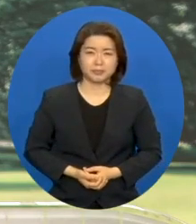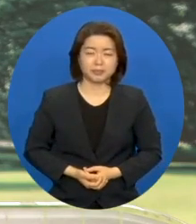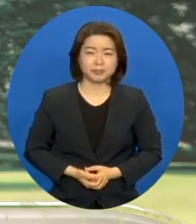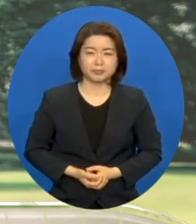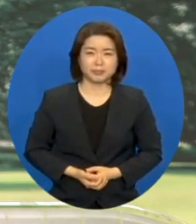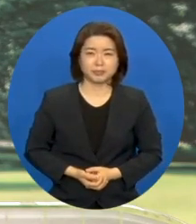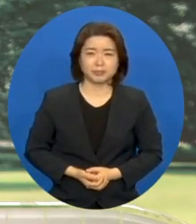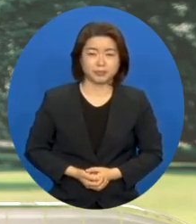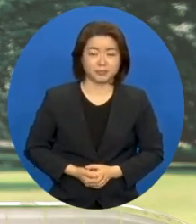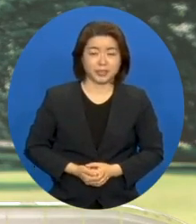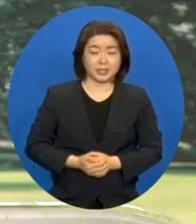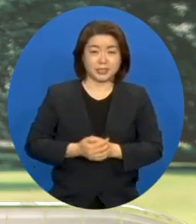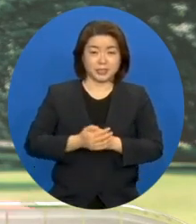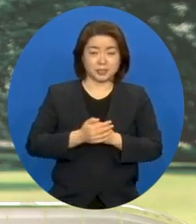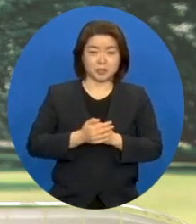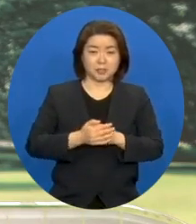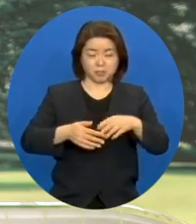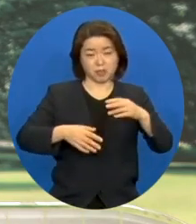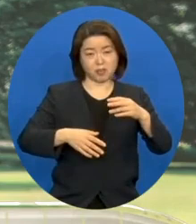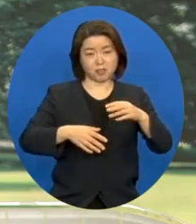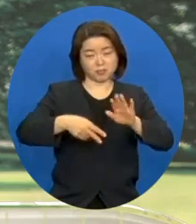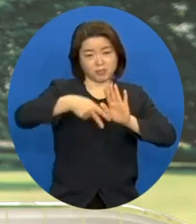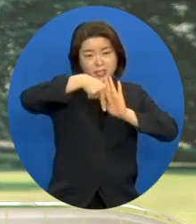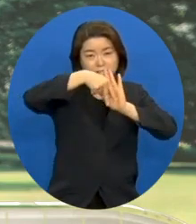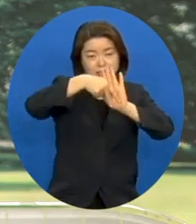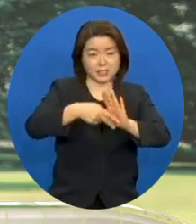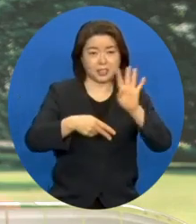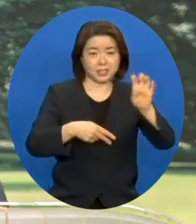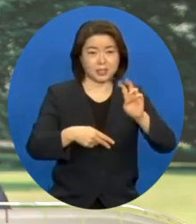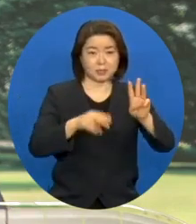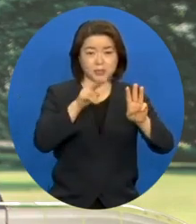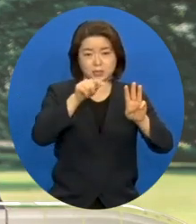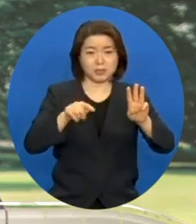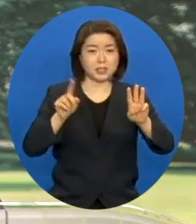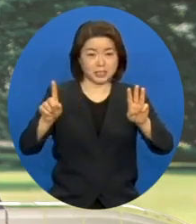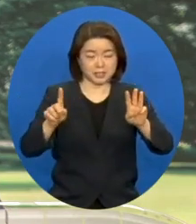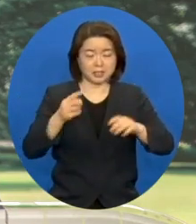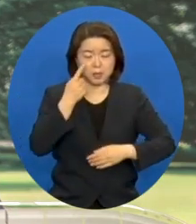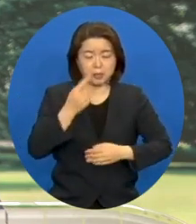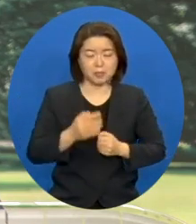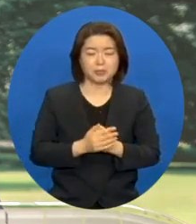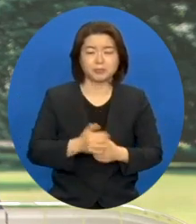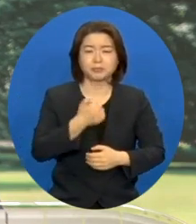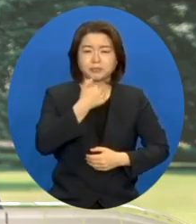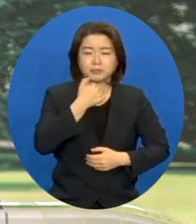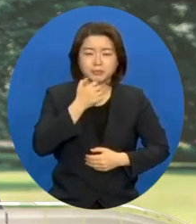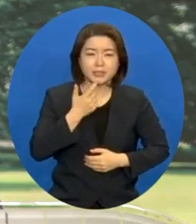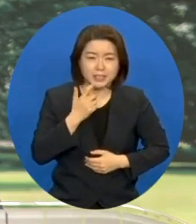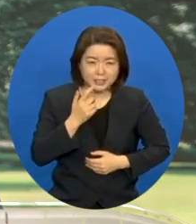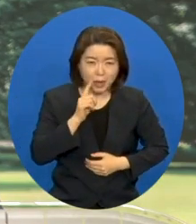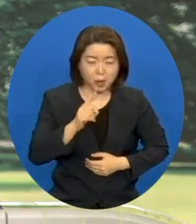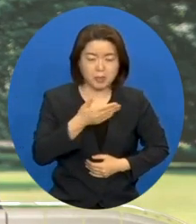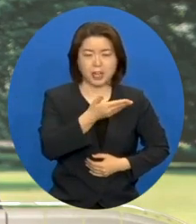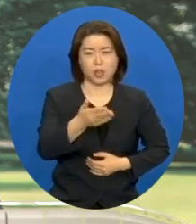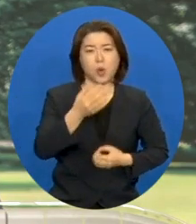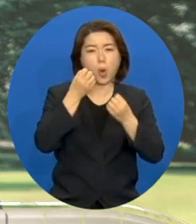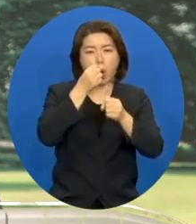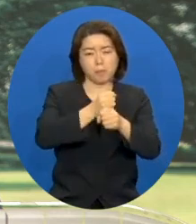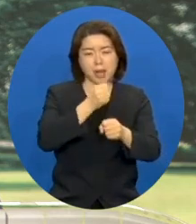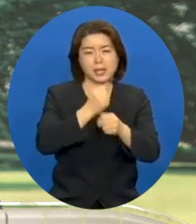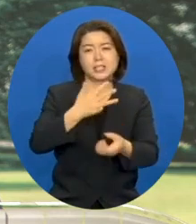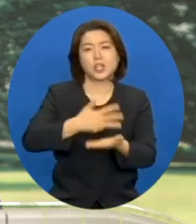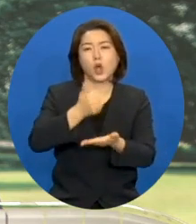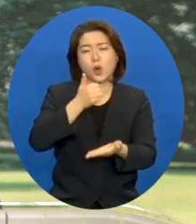이사야 43장 1절에서 4절까지 보면 이렇게 말씀합니다. 야곱아, 너를 창조하신 여호와께서